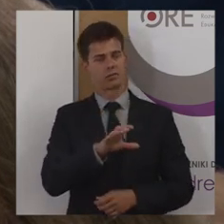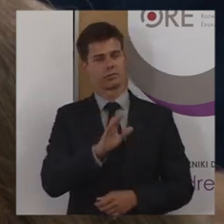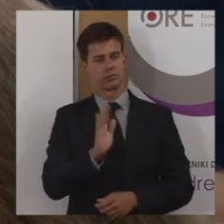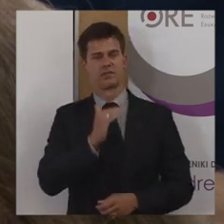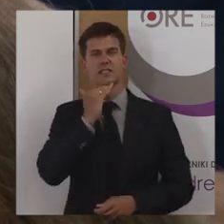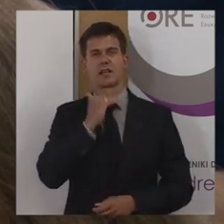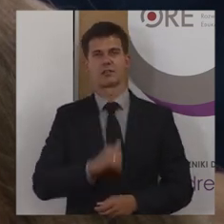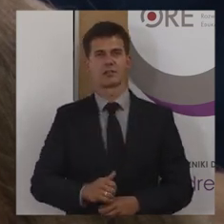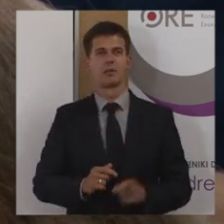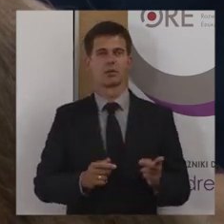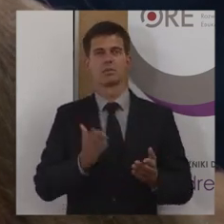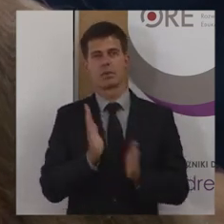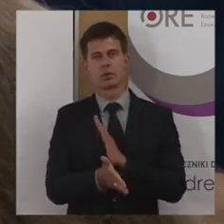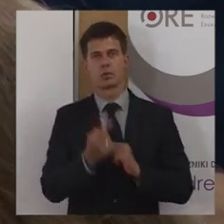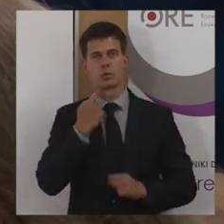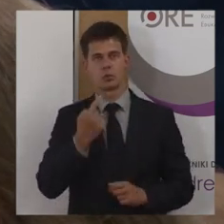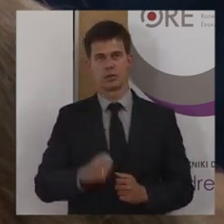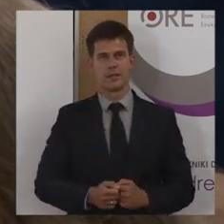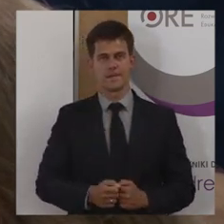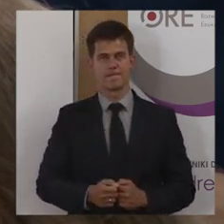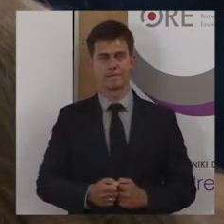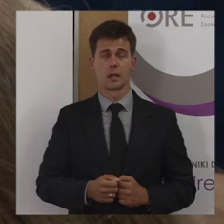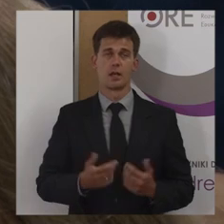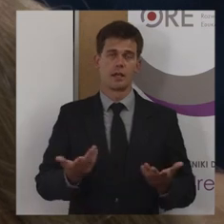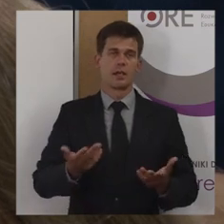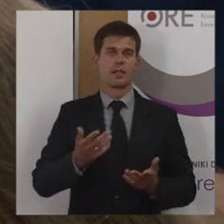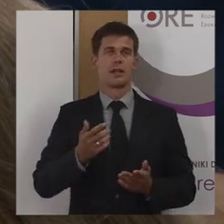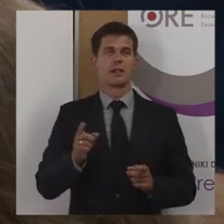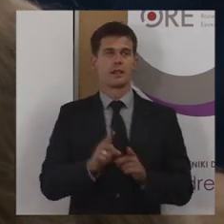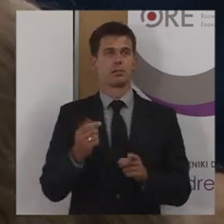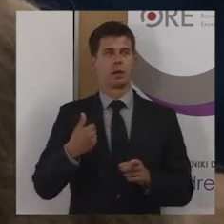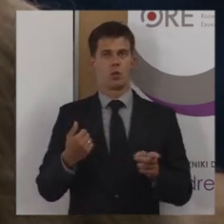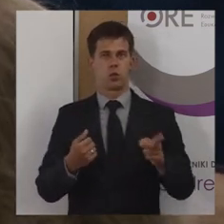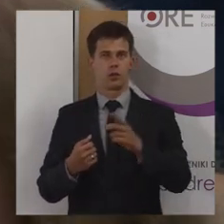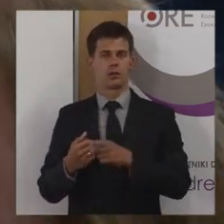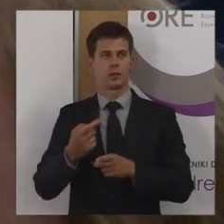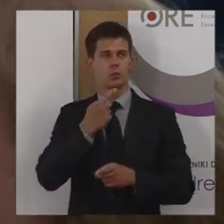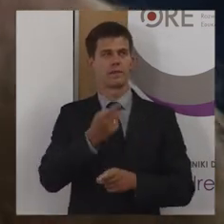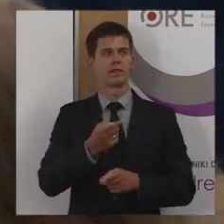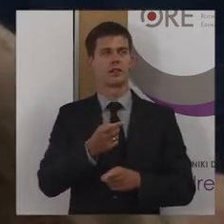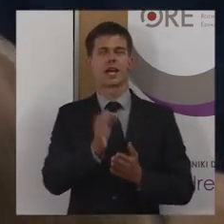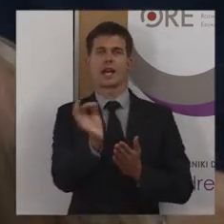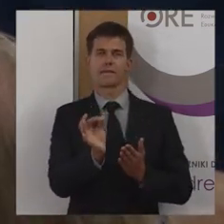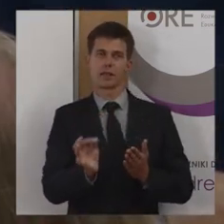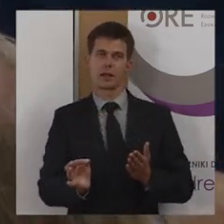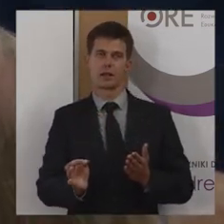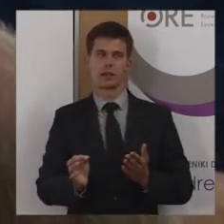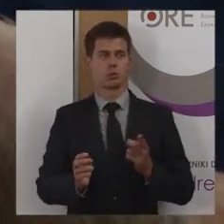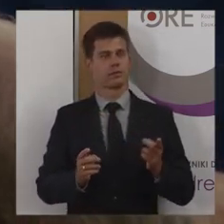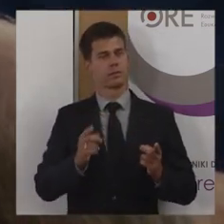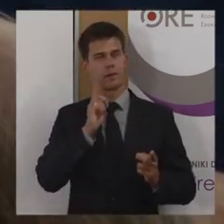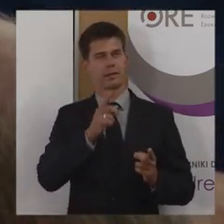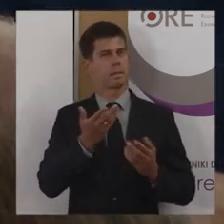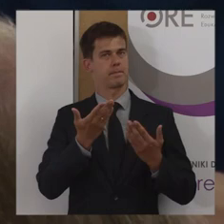będzie nieciekawe, nierozwijające. Tutaj pojawił się problem grafiki. Jest to bardzo ważny